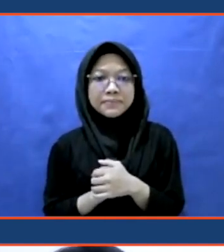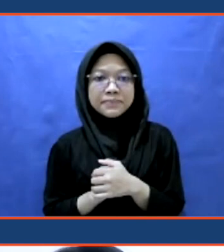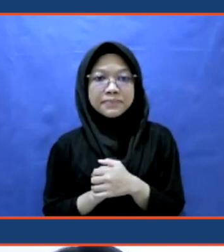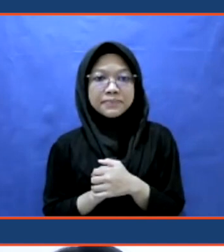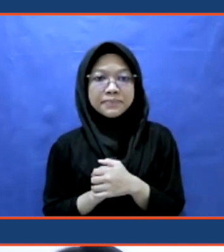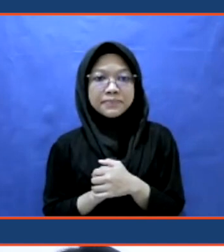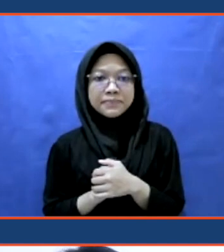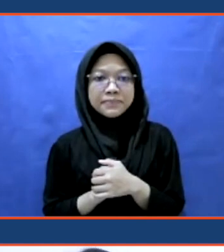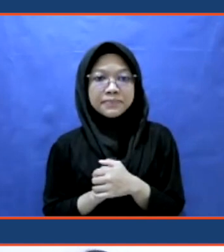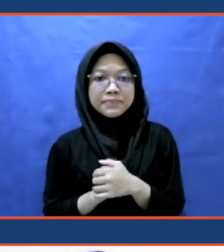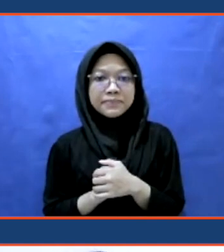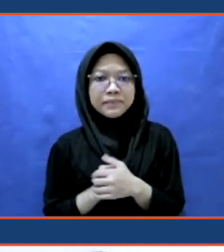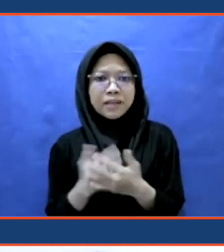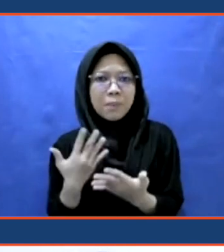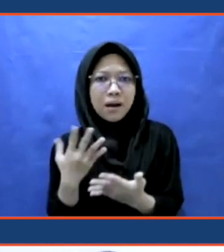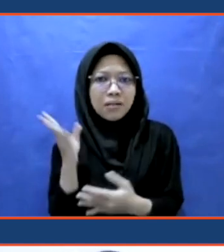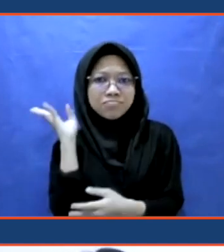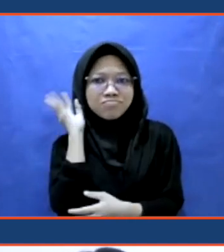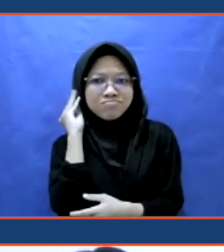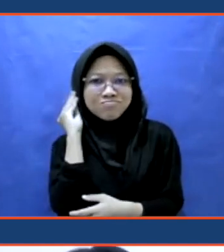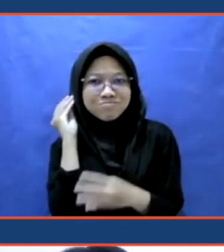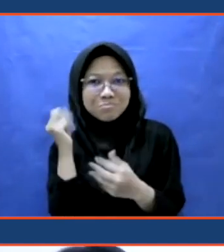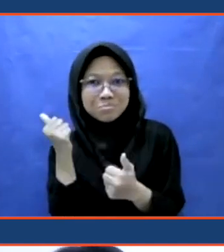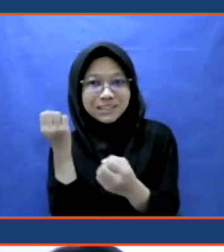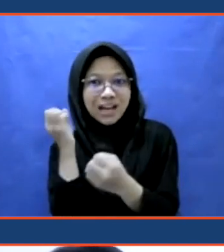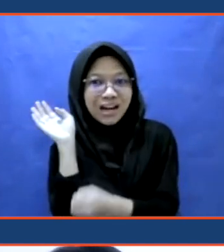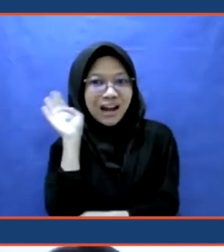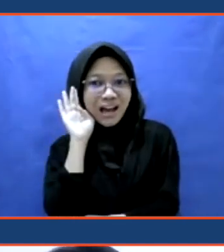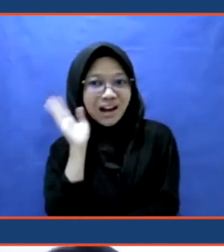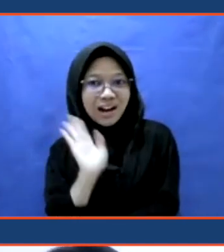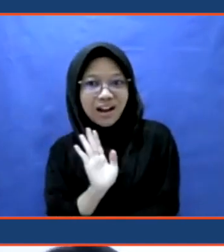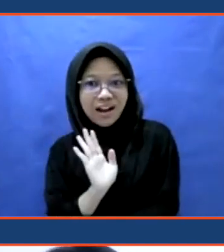Apakah audionya bisa terdengar hindari YouTube